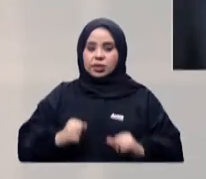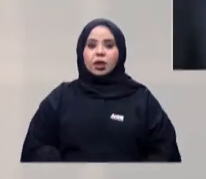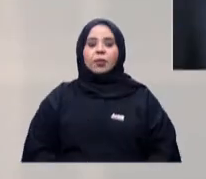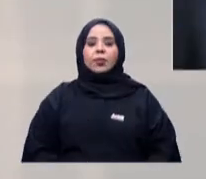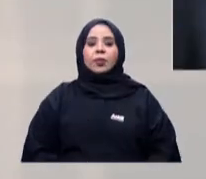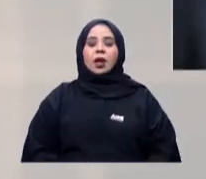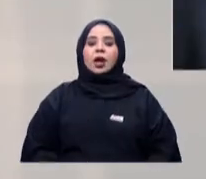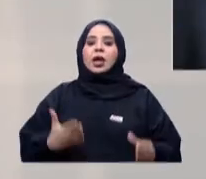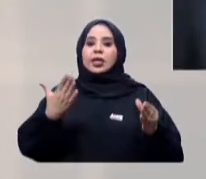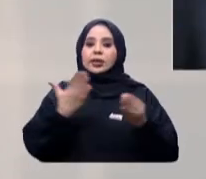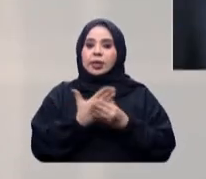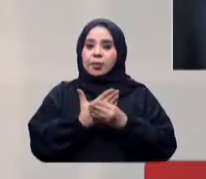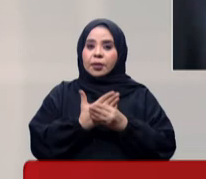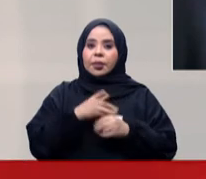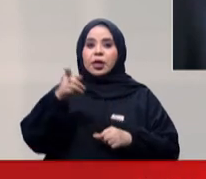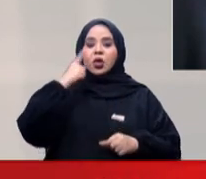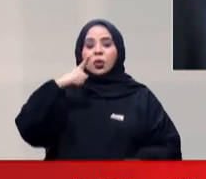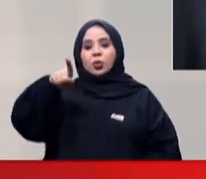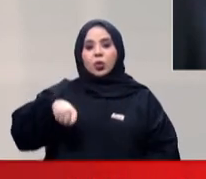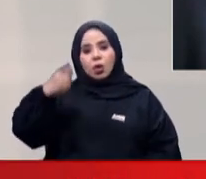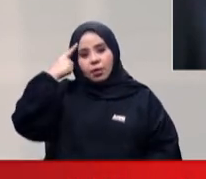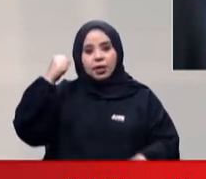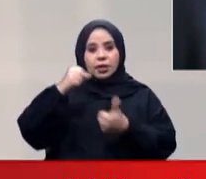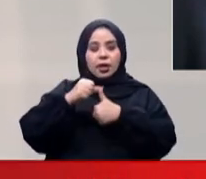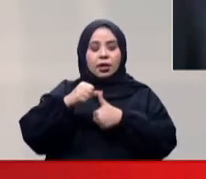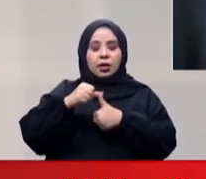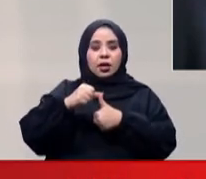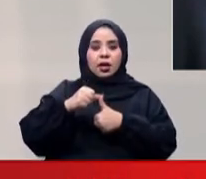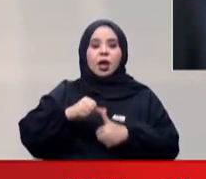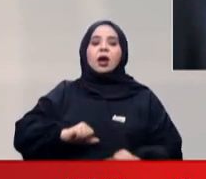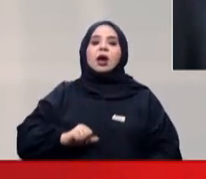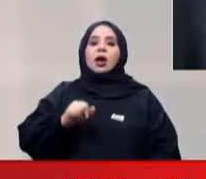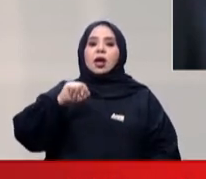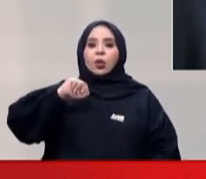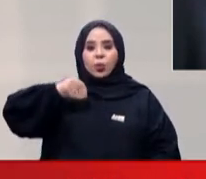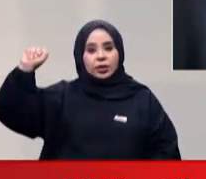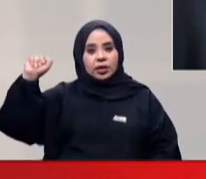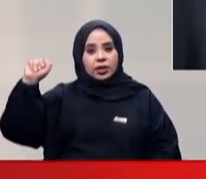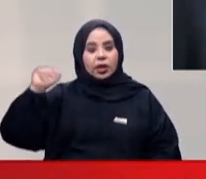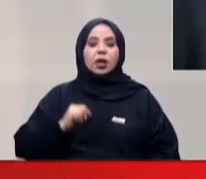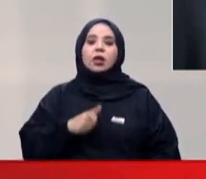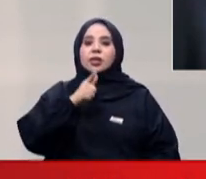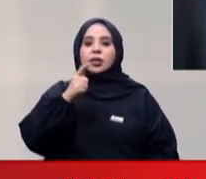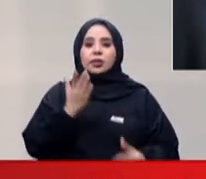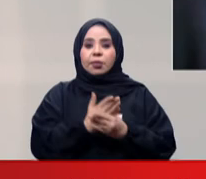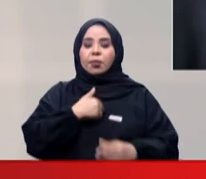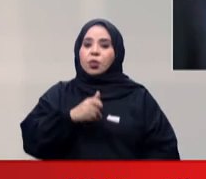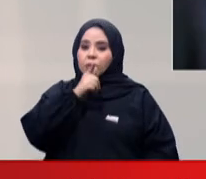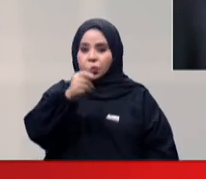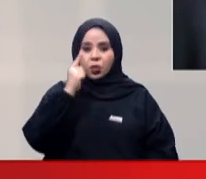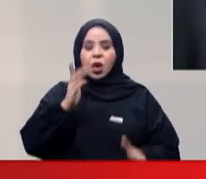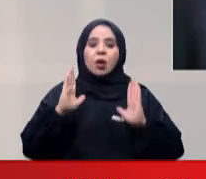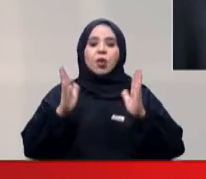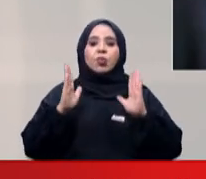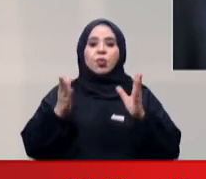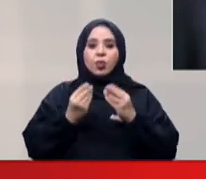رئيس الجمهورية الجزائرية الديمقراطية الشعبية الشقيقة، وذلك بمناسبة ذكرى استقلال بلاده. عبر فيها سموه عن خالص